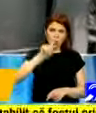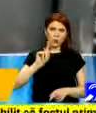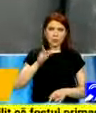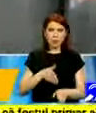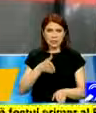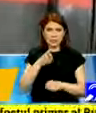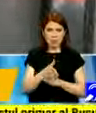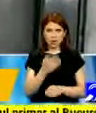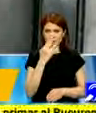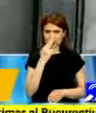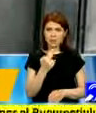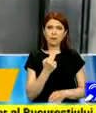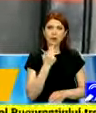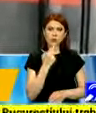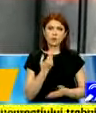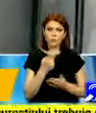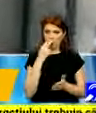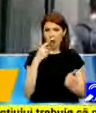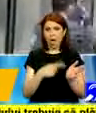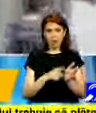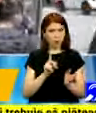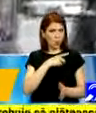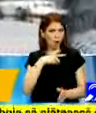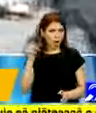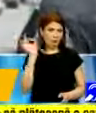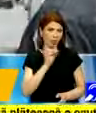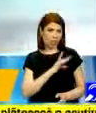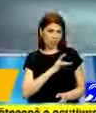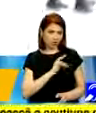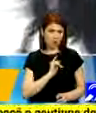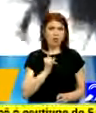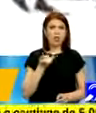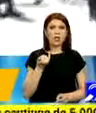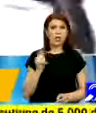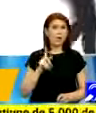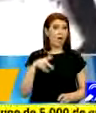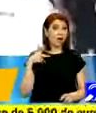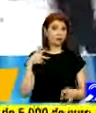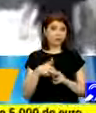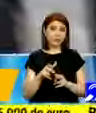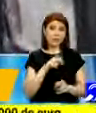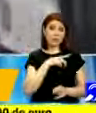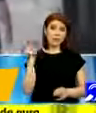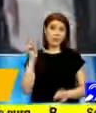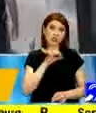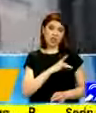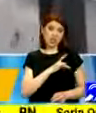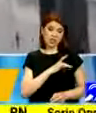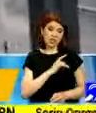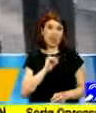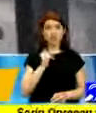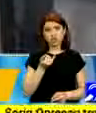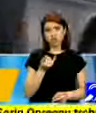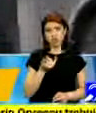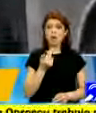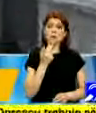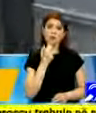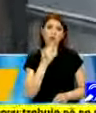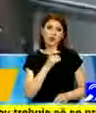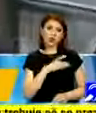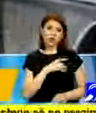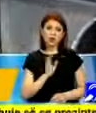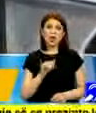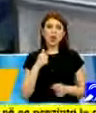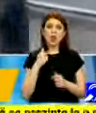fața polițiștilor pentru a demonstra că nu a părăsit Grecia. De altfel, are interdicție de a pleca din țară și în aceste condiții polițiștii greci l-au dat